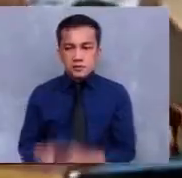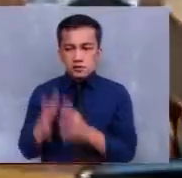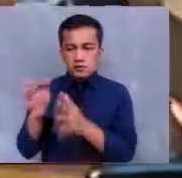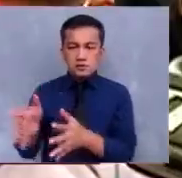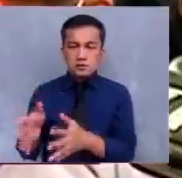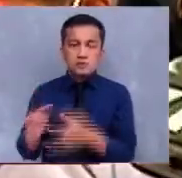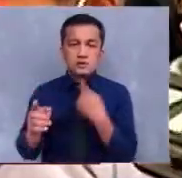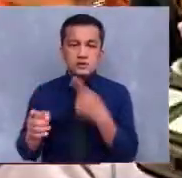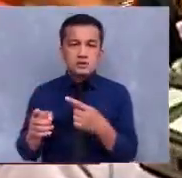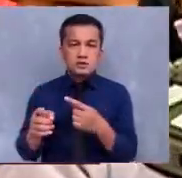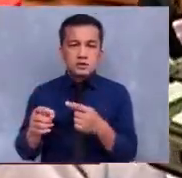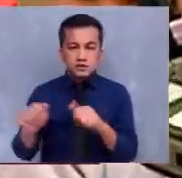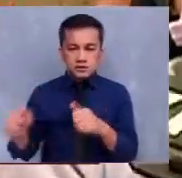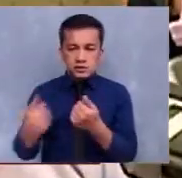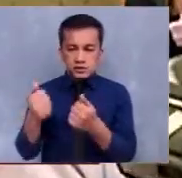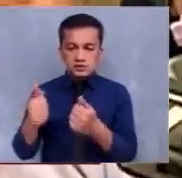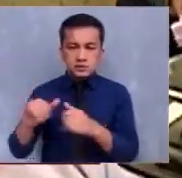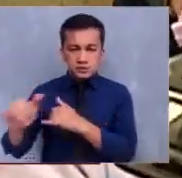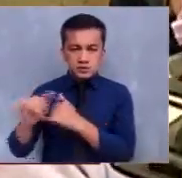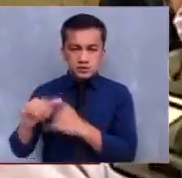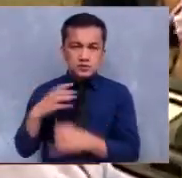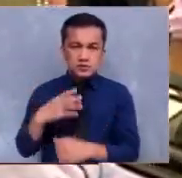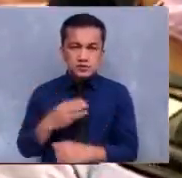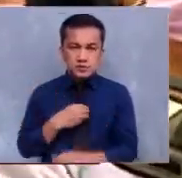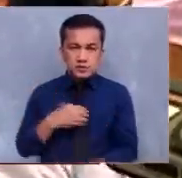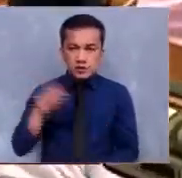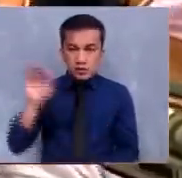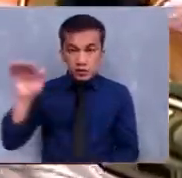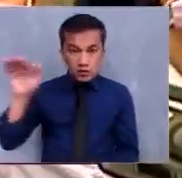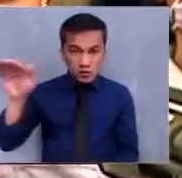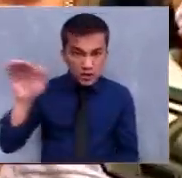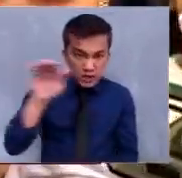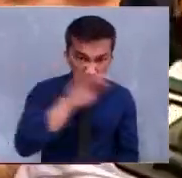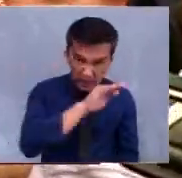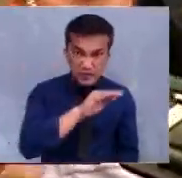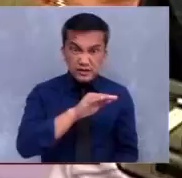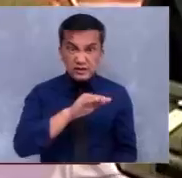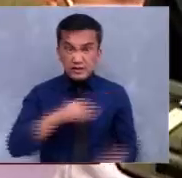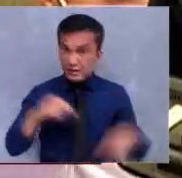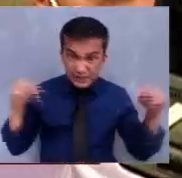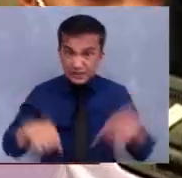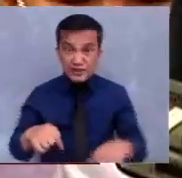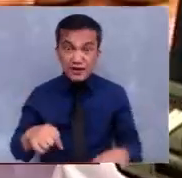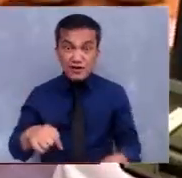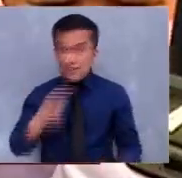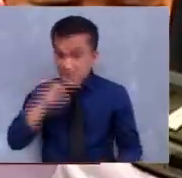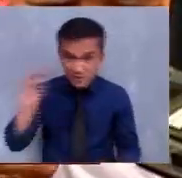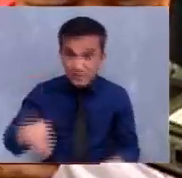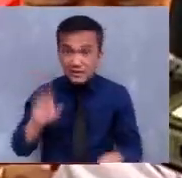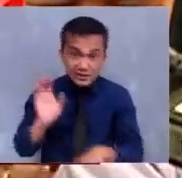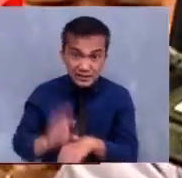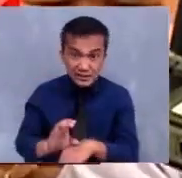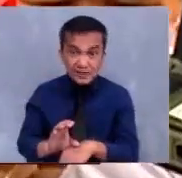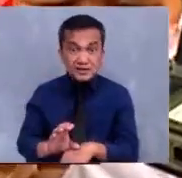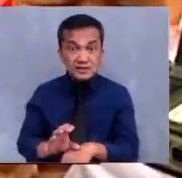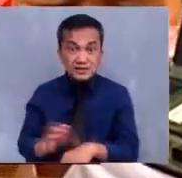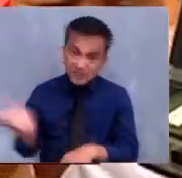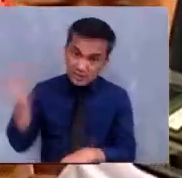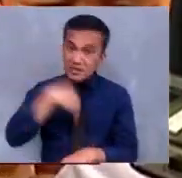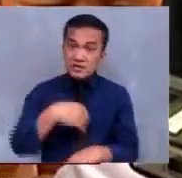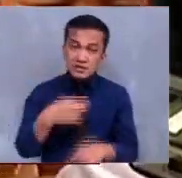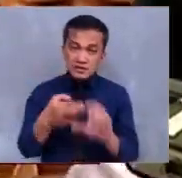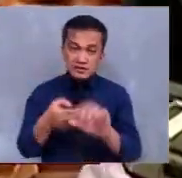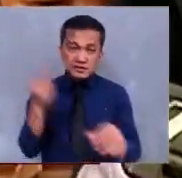komisyoner. I call on all of them now, here in the Manila Cathedral. Let us all resign